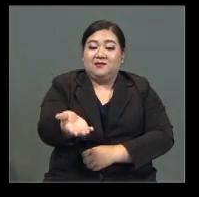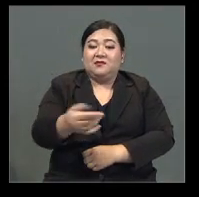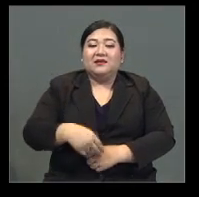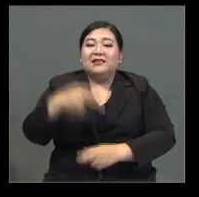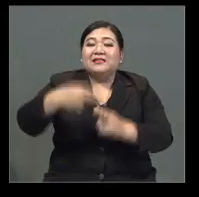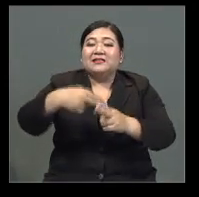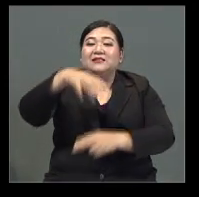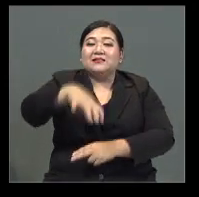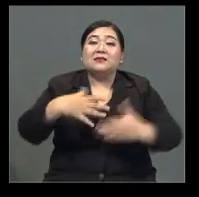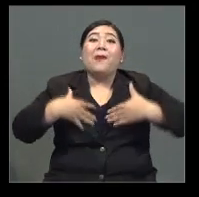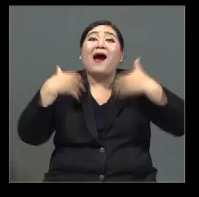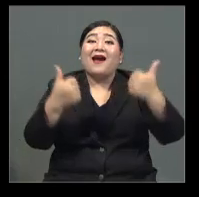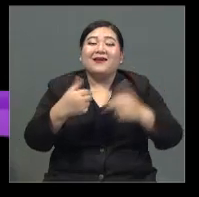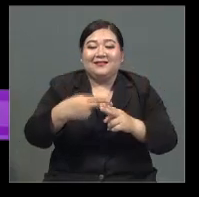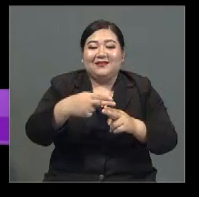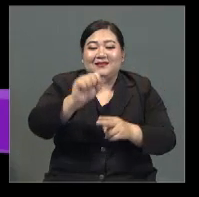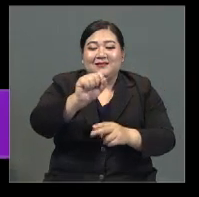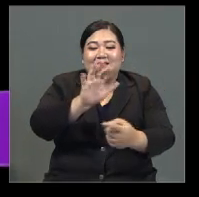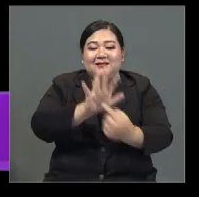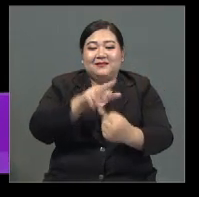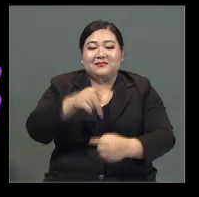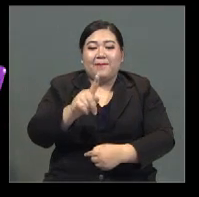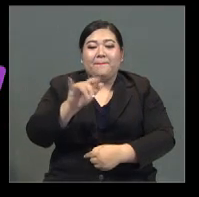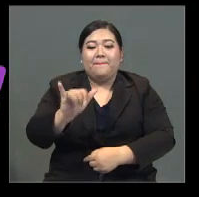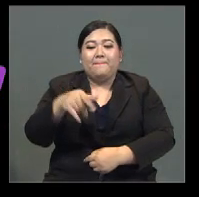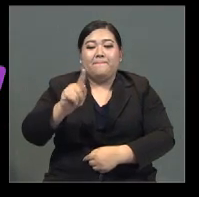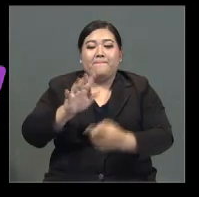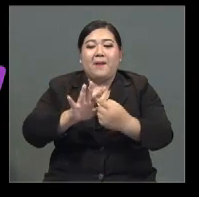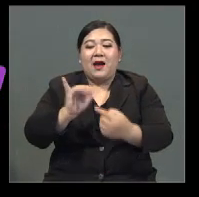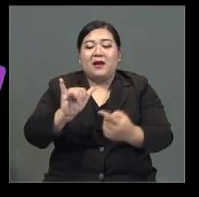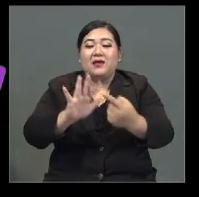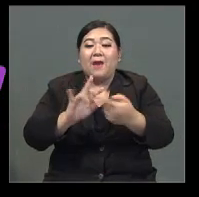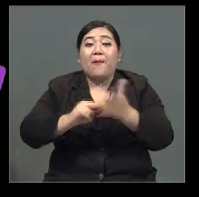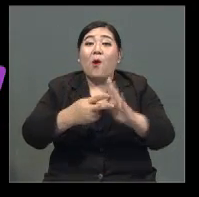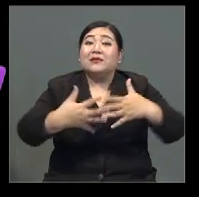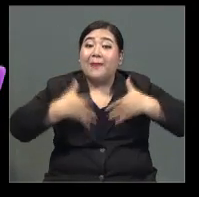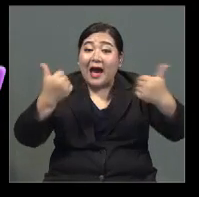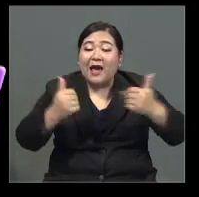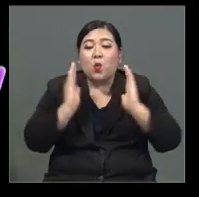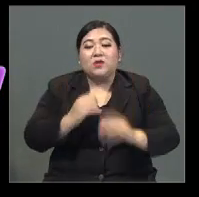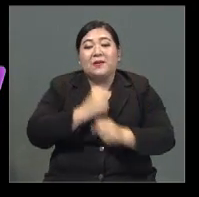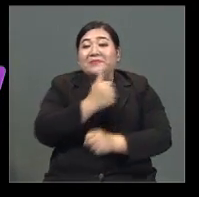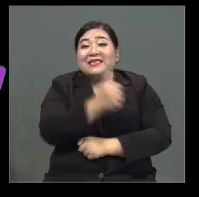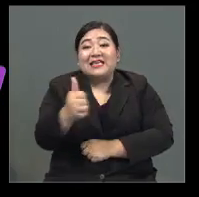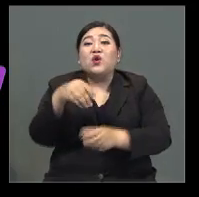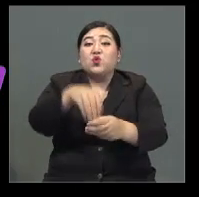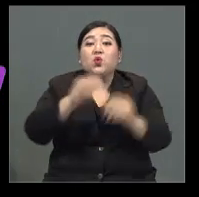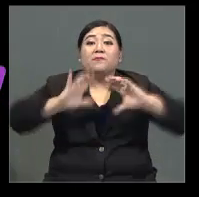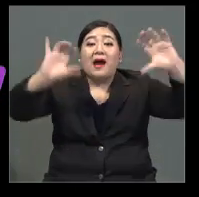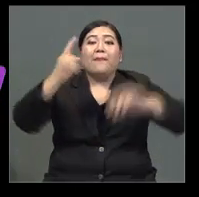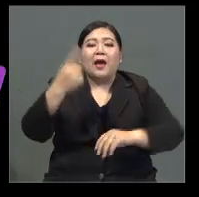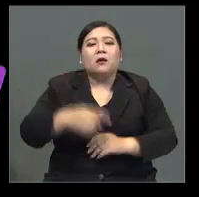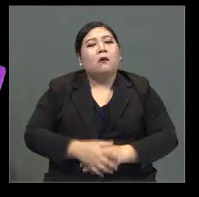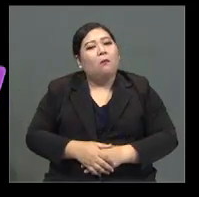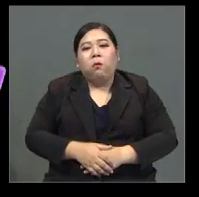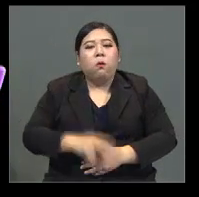ายคือสัปปายะเนี่ยคือสบายนะครับสบายใจเป็นสถานที่ของคนทำกรรมดีเขาบอกอย่างนี้นะครับความหมายของเขา